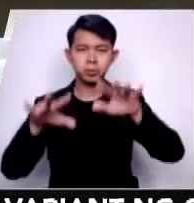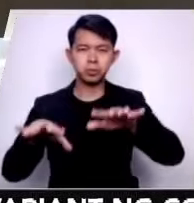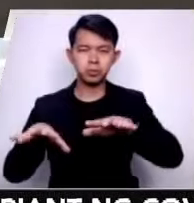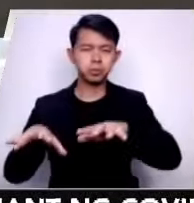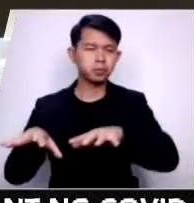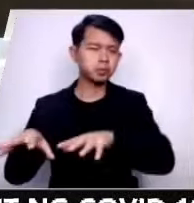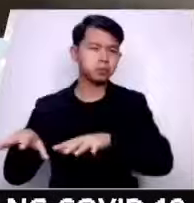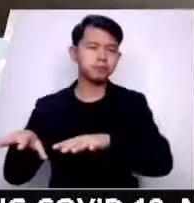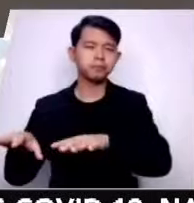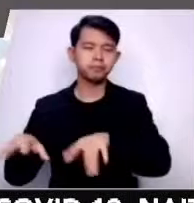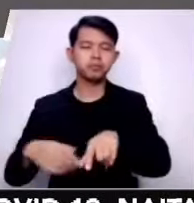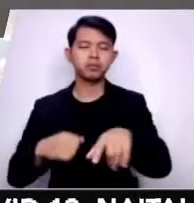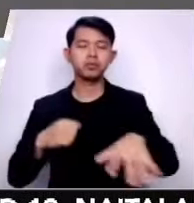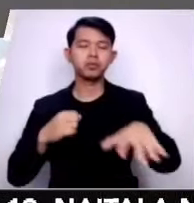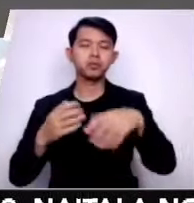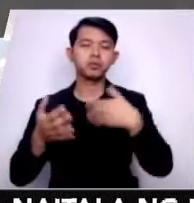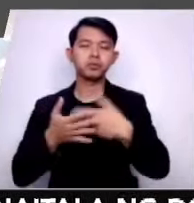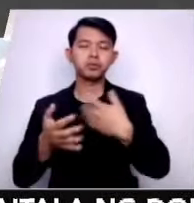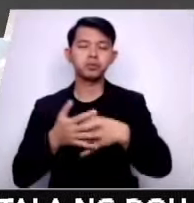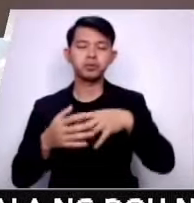Castellana.